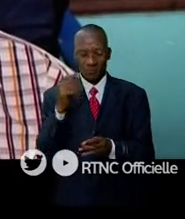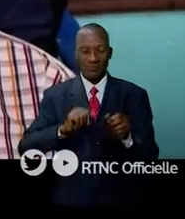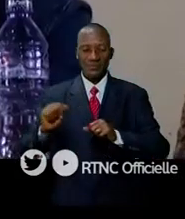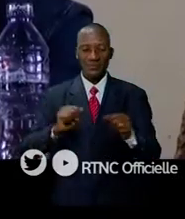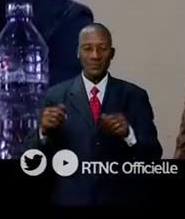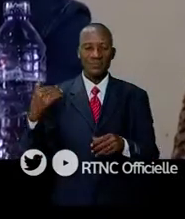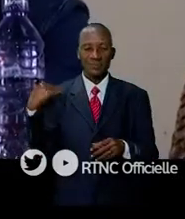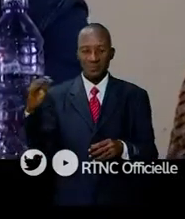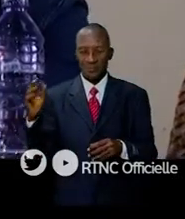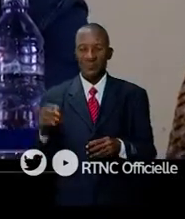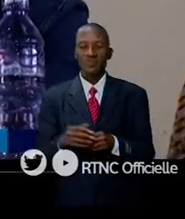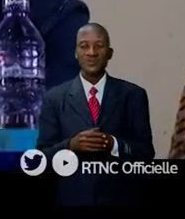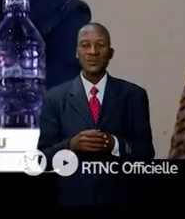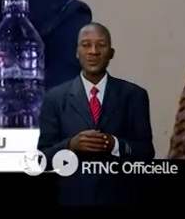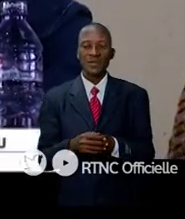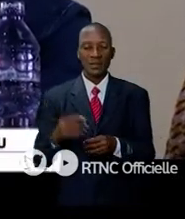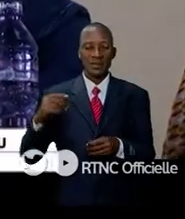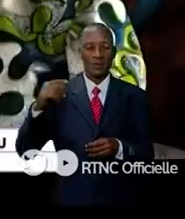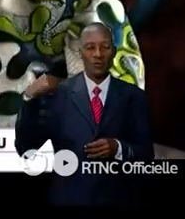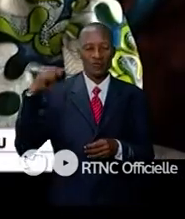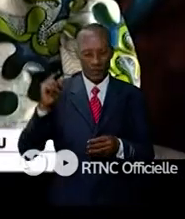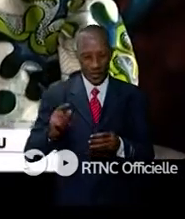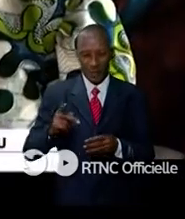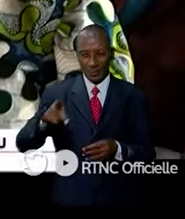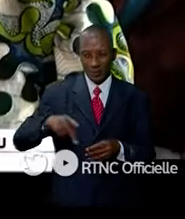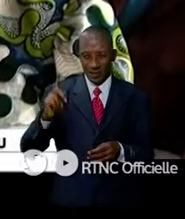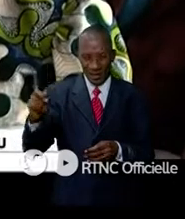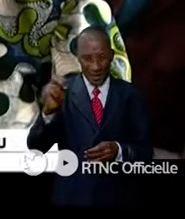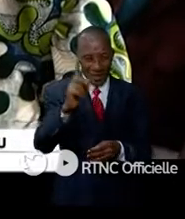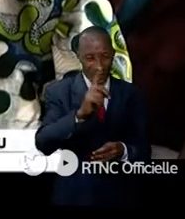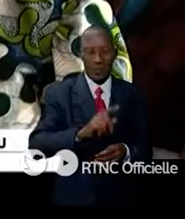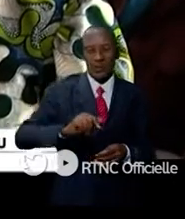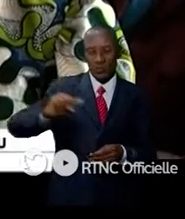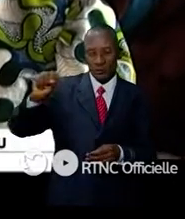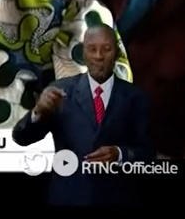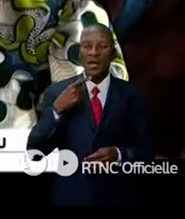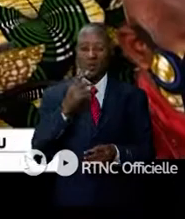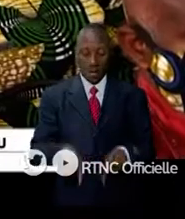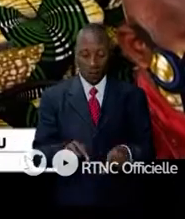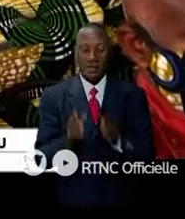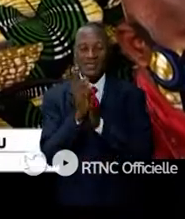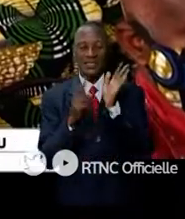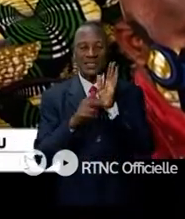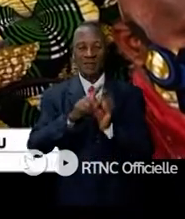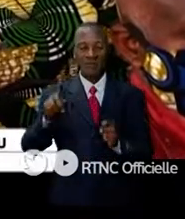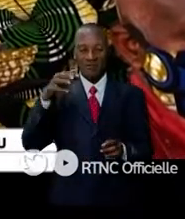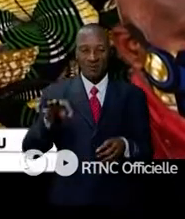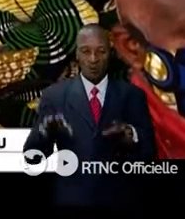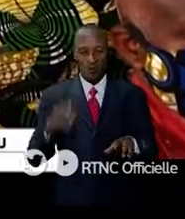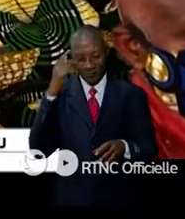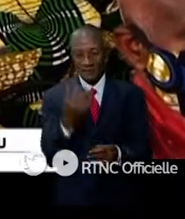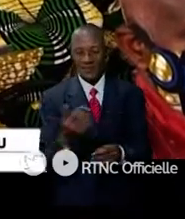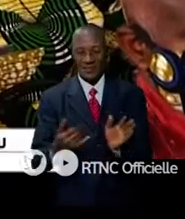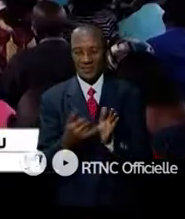et TENAFEP revient aux gouverneurs de province. Pour Kinshasa, 17 000 francs congolais pour le TENAFEP